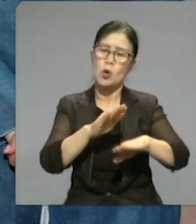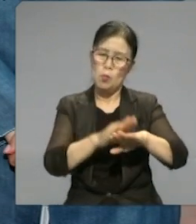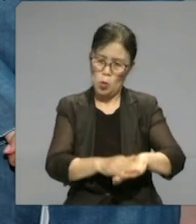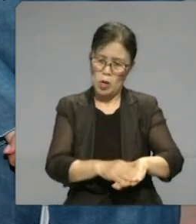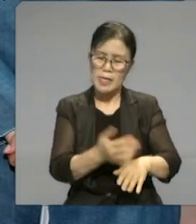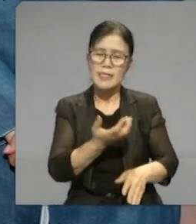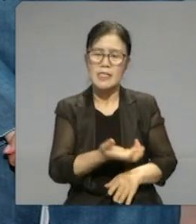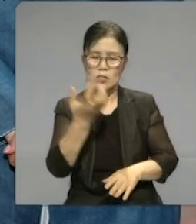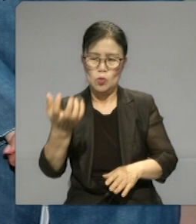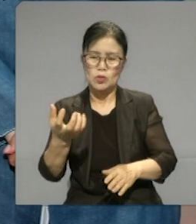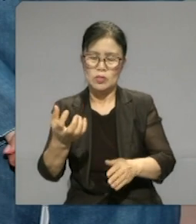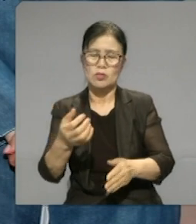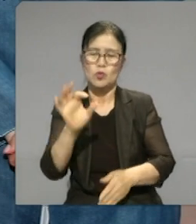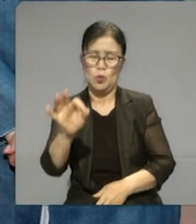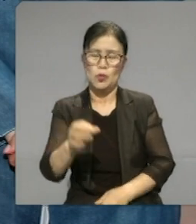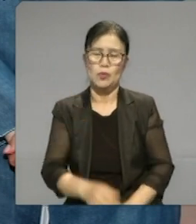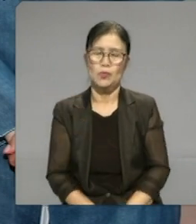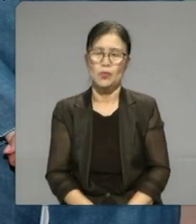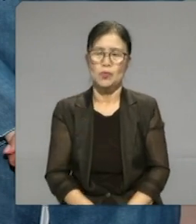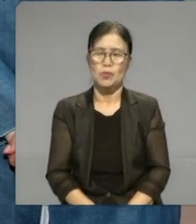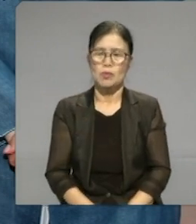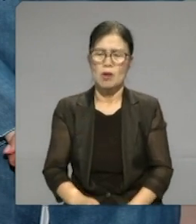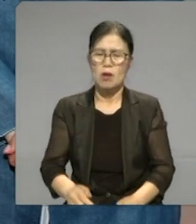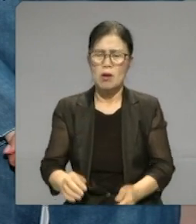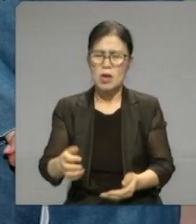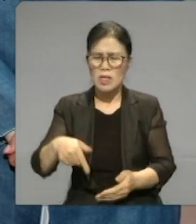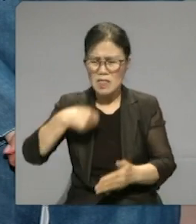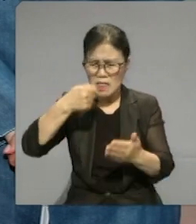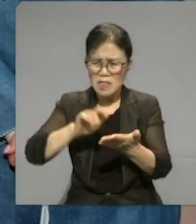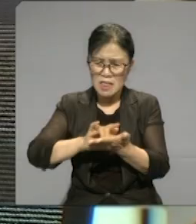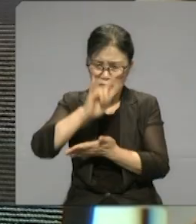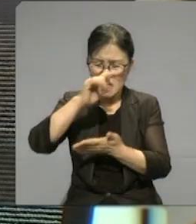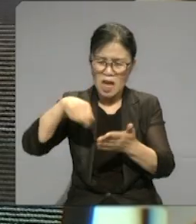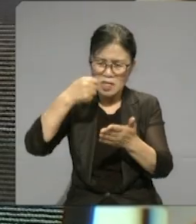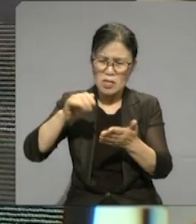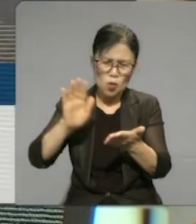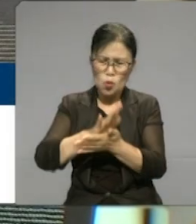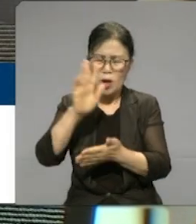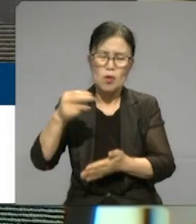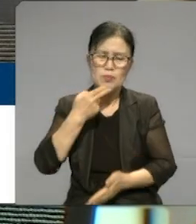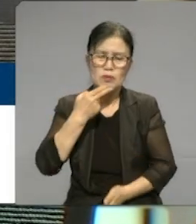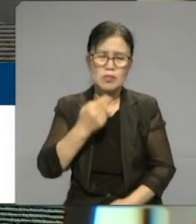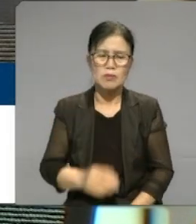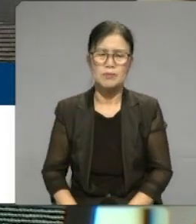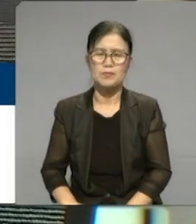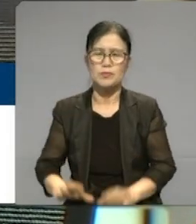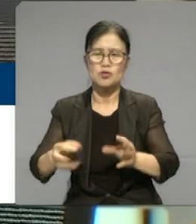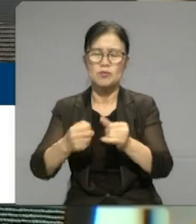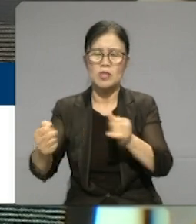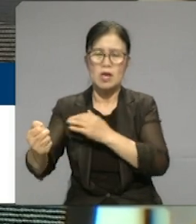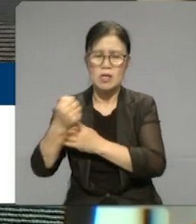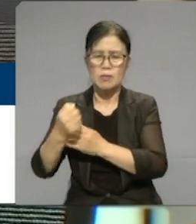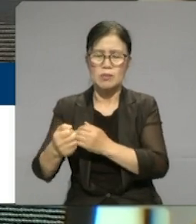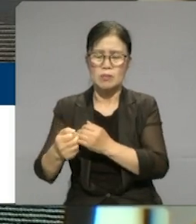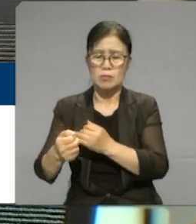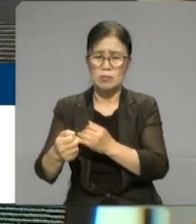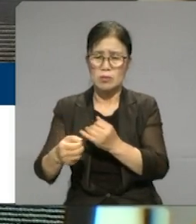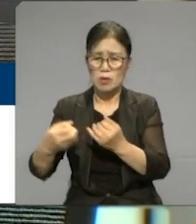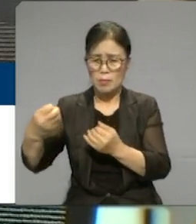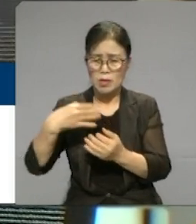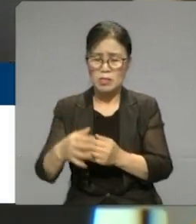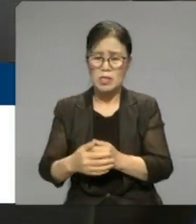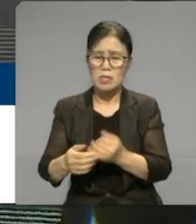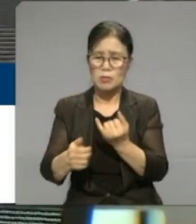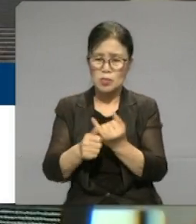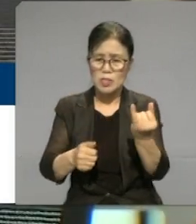등의 비용이었다며 조와 기내식은 없었다고 반박했습니다. 국민의힘 의원들이 이야기했던 김정숙 여사의